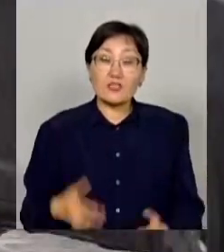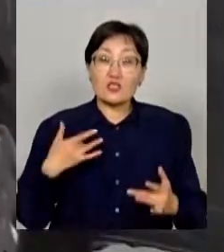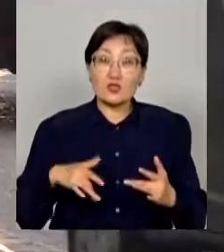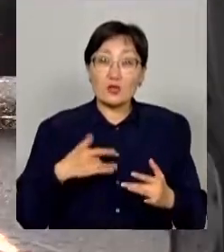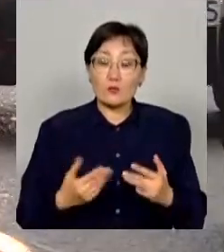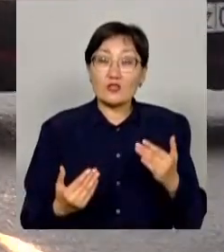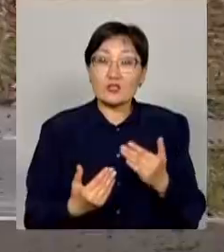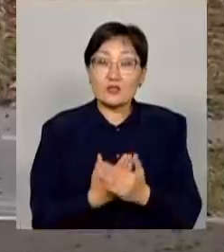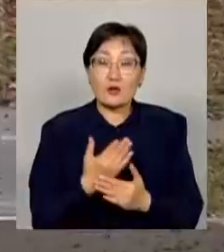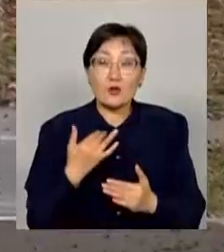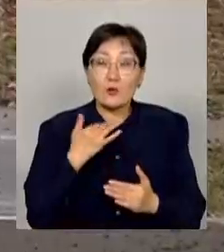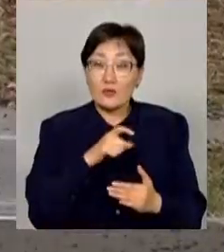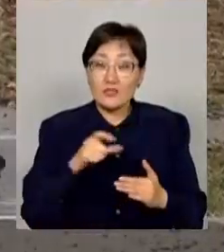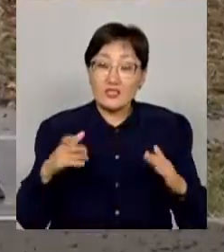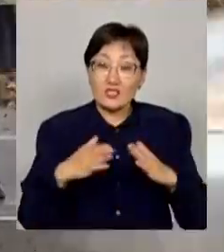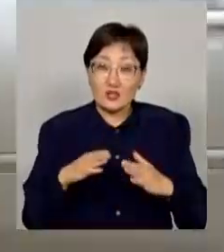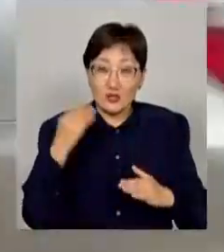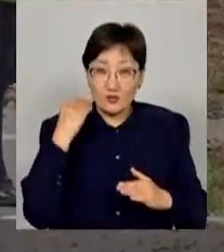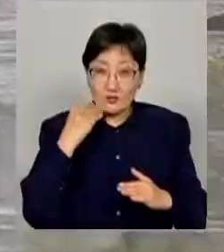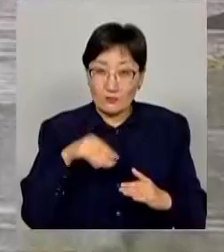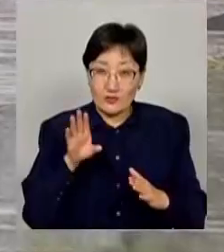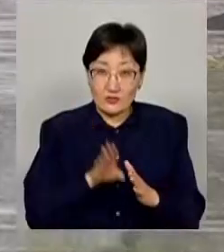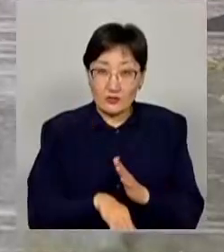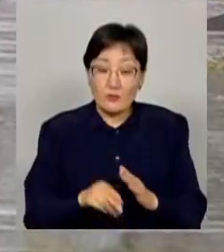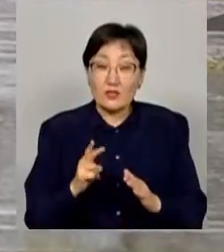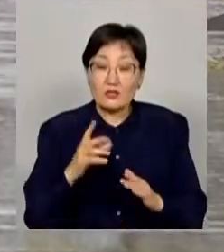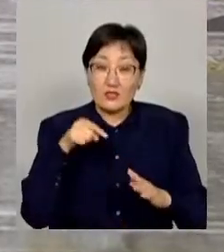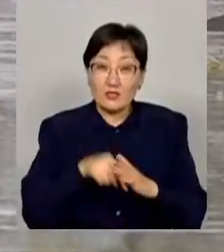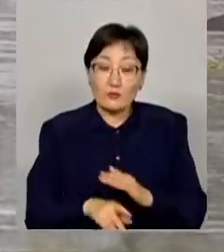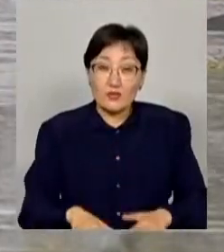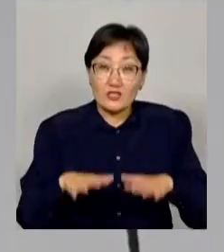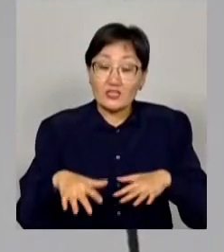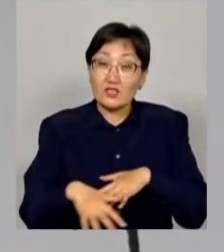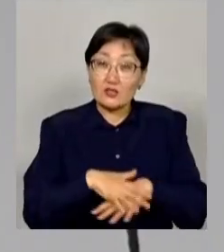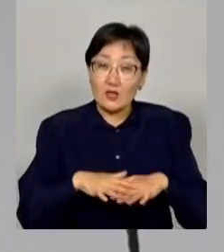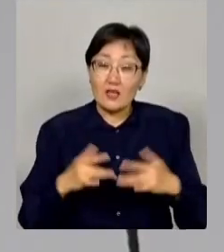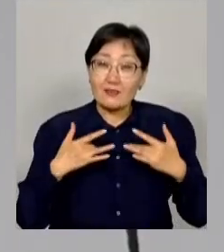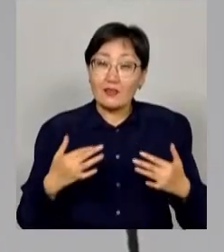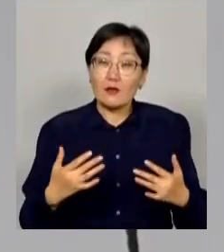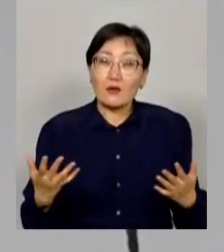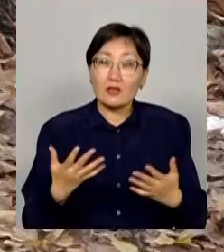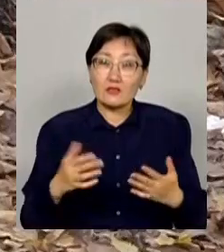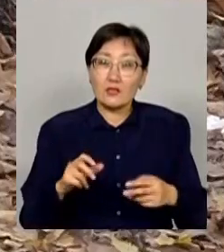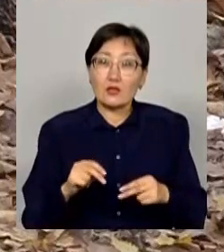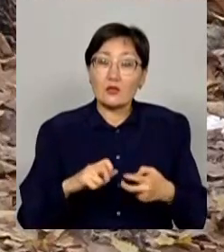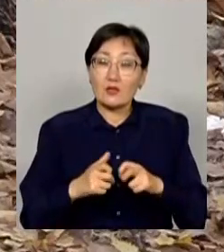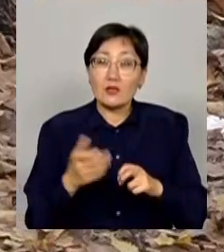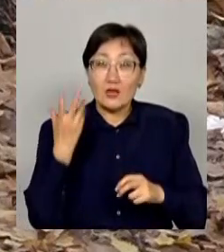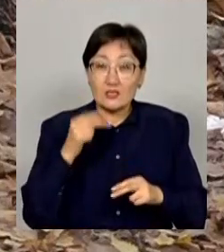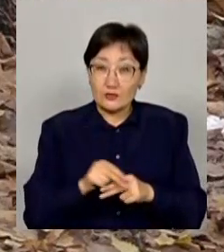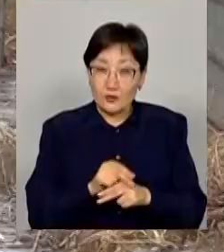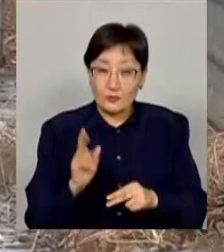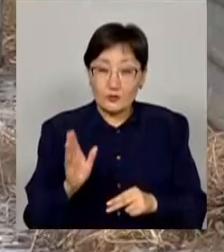Жөндеу көрмеген жолдар, тұрғындардың қауіпсіздігі. Алатау ауданы халқының түйткілі шешімін тауып жатыр ма? Қала әкімімен